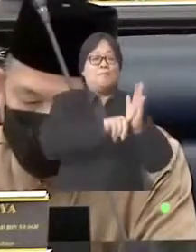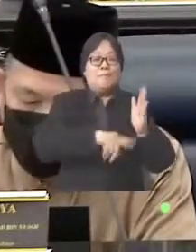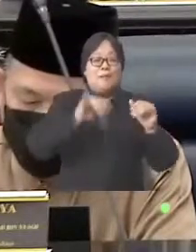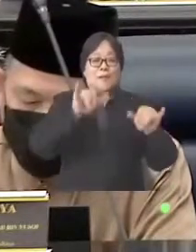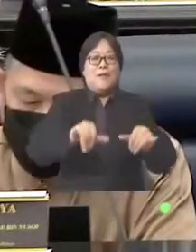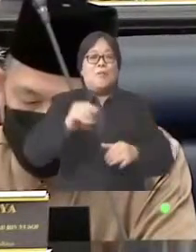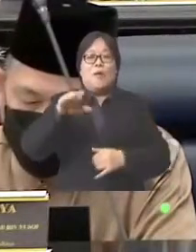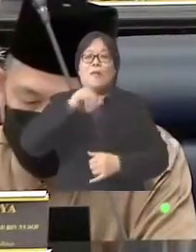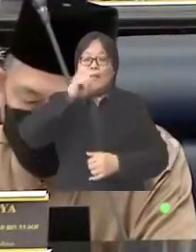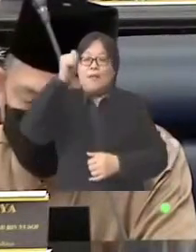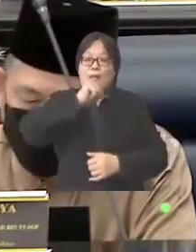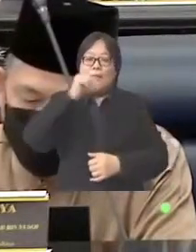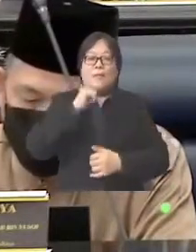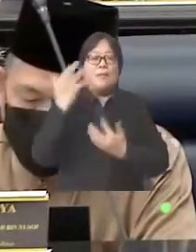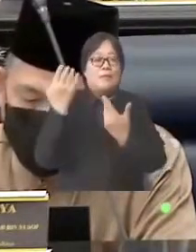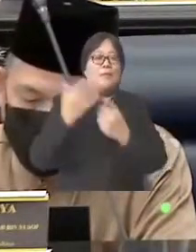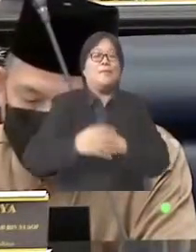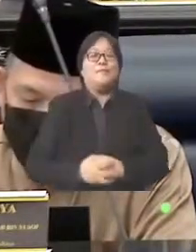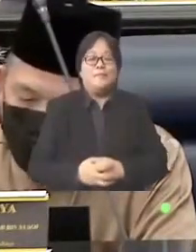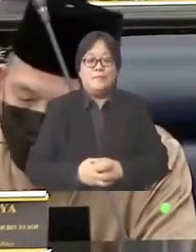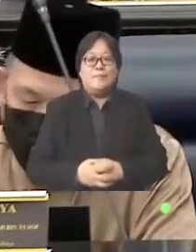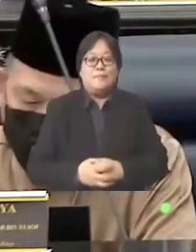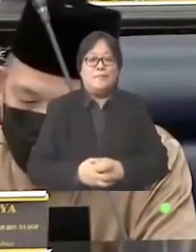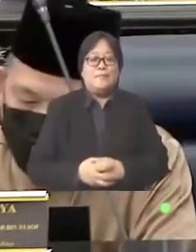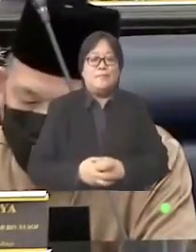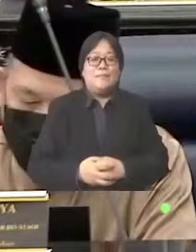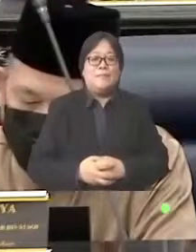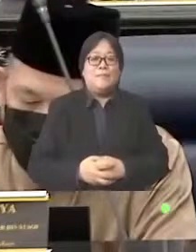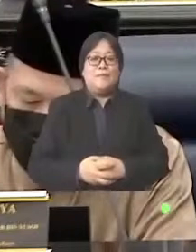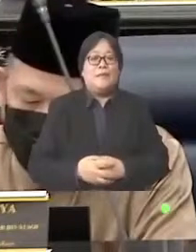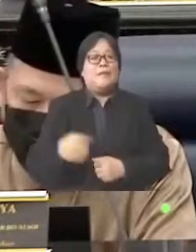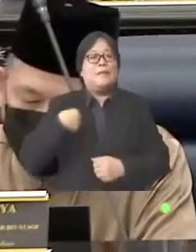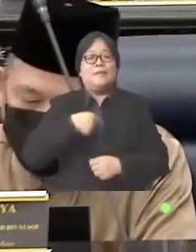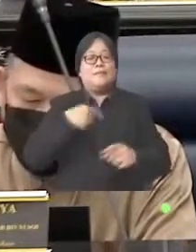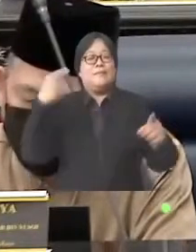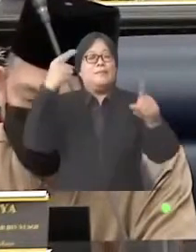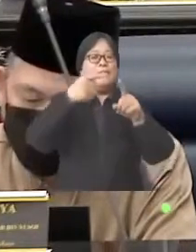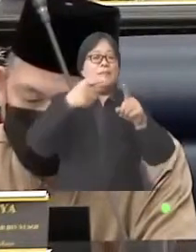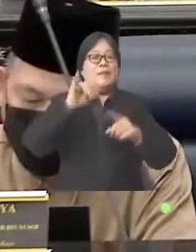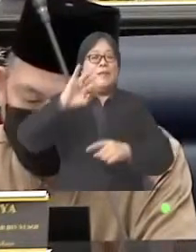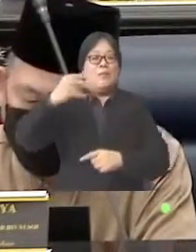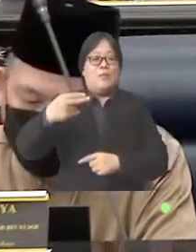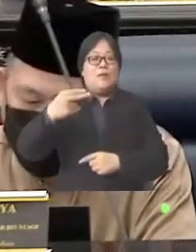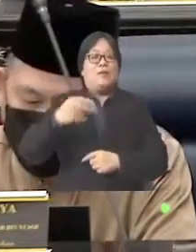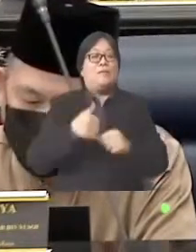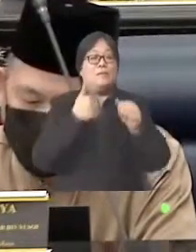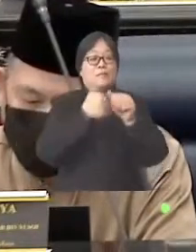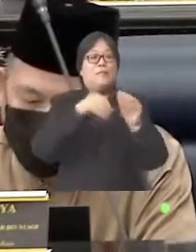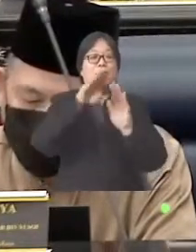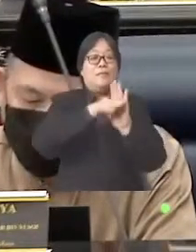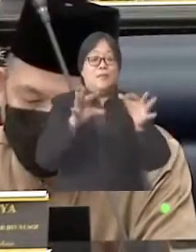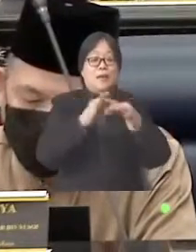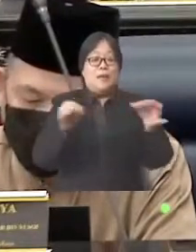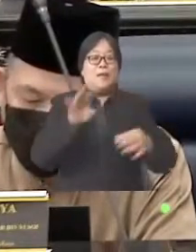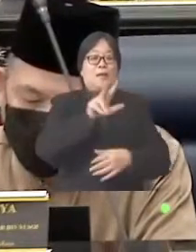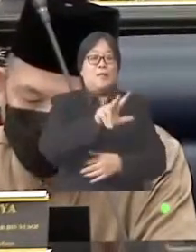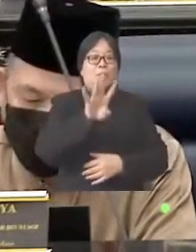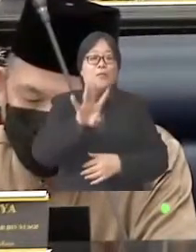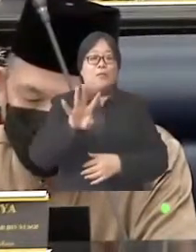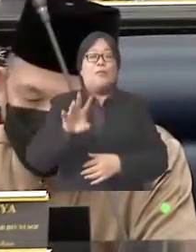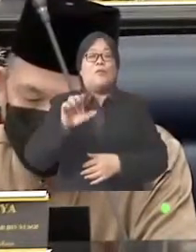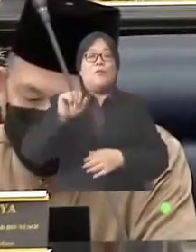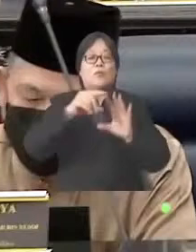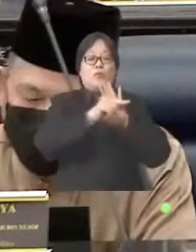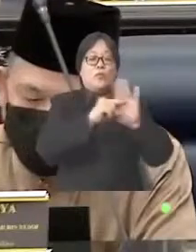Mualim Tak sabar menanti jeda maka berpeganglah kita pada Ibrah yang terkandung dalam ayat 32